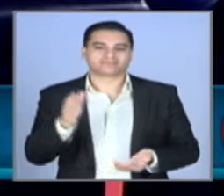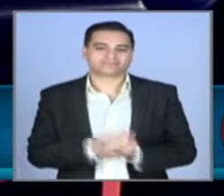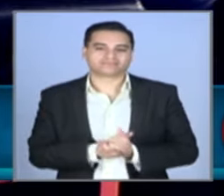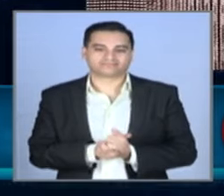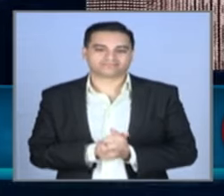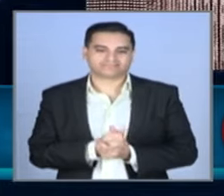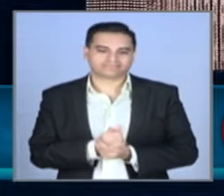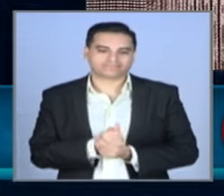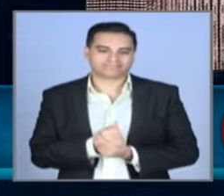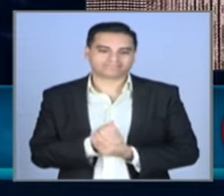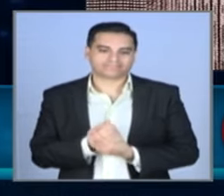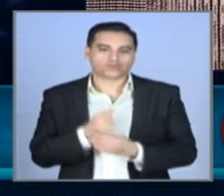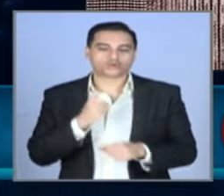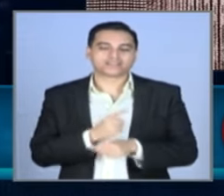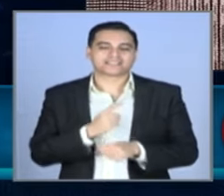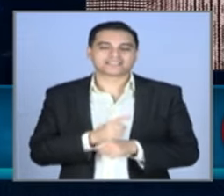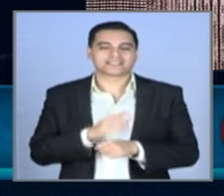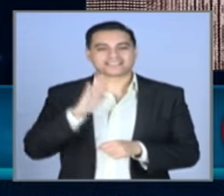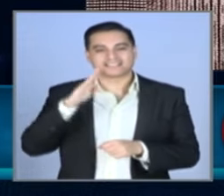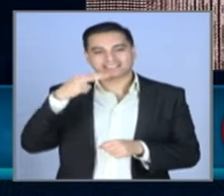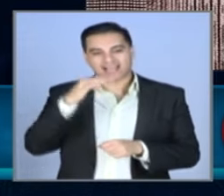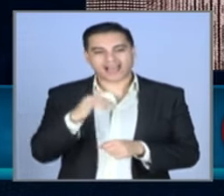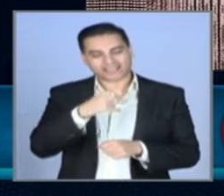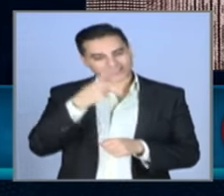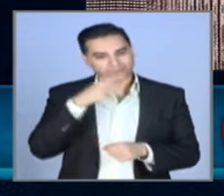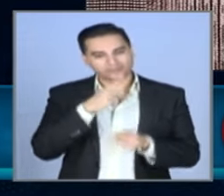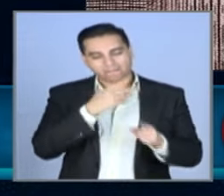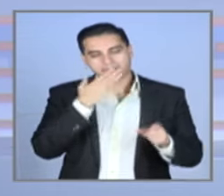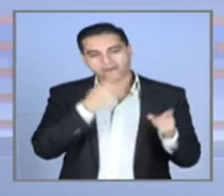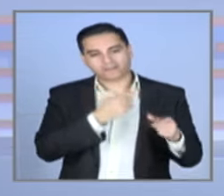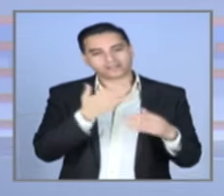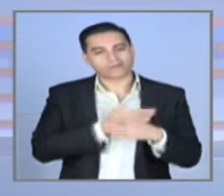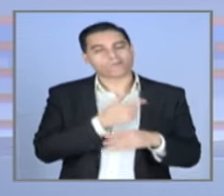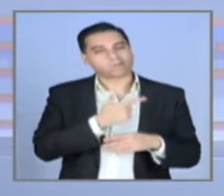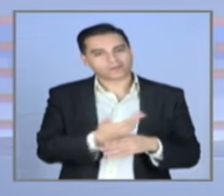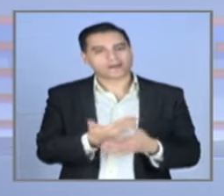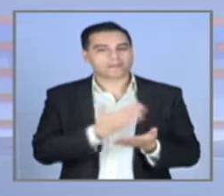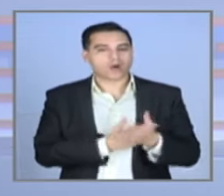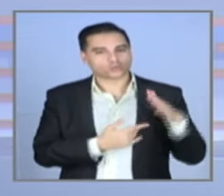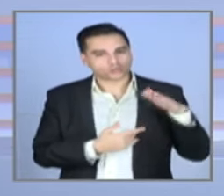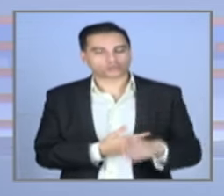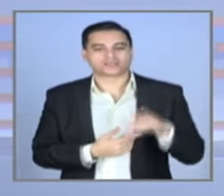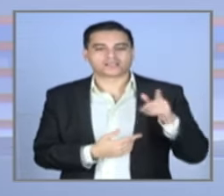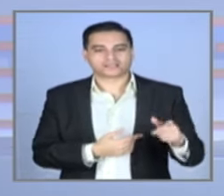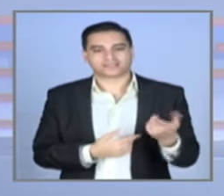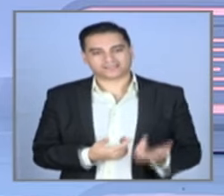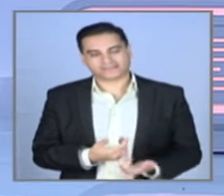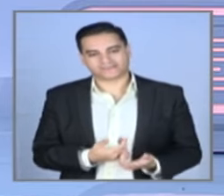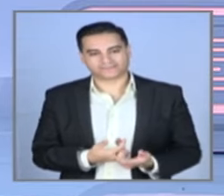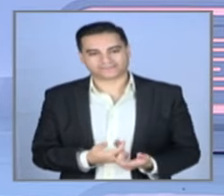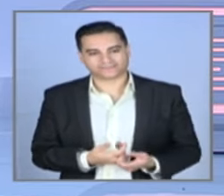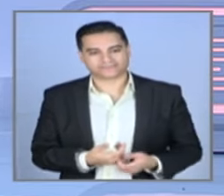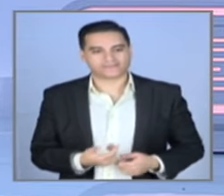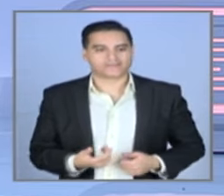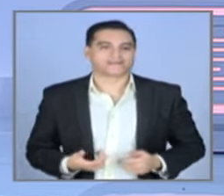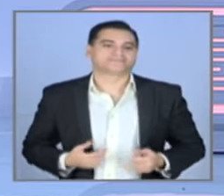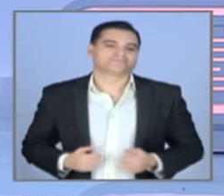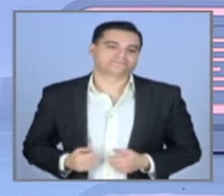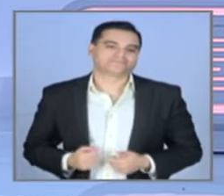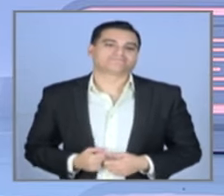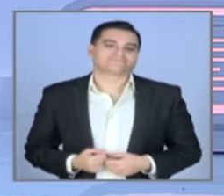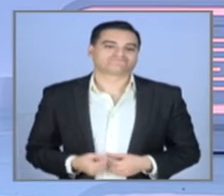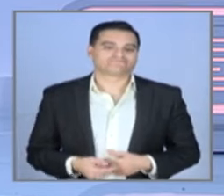الكربون. يا نهار ابيض. استاذ سعيد، الغلطه غلطتك. تمام. لان الاجابه كانت عندك. انا مش عارفها بالعربي، بقولها بالفرنسي. دي اكسيد كربون